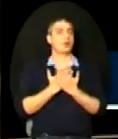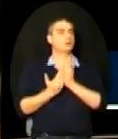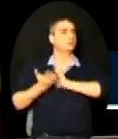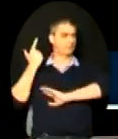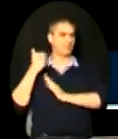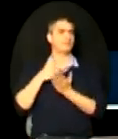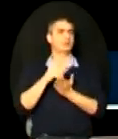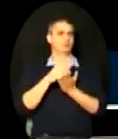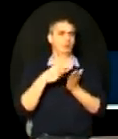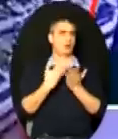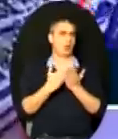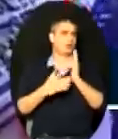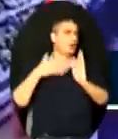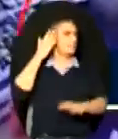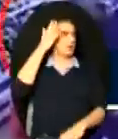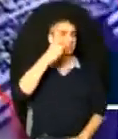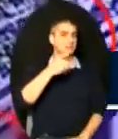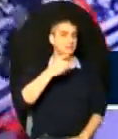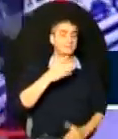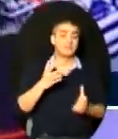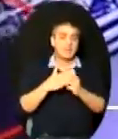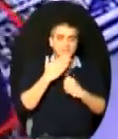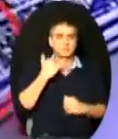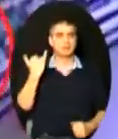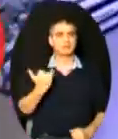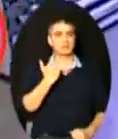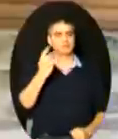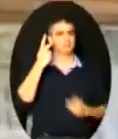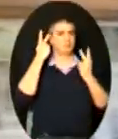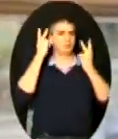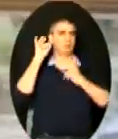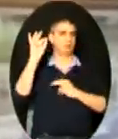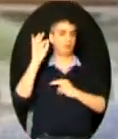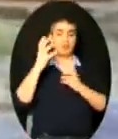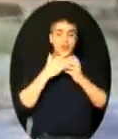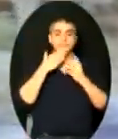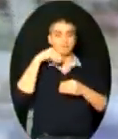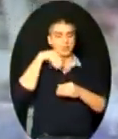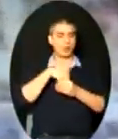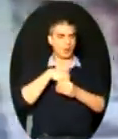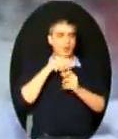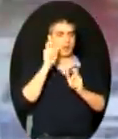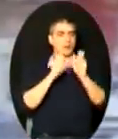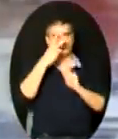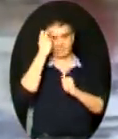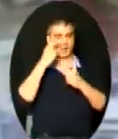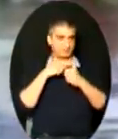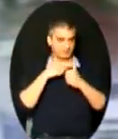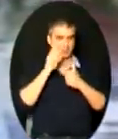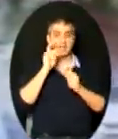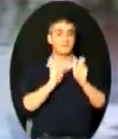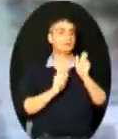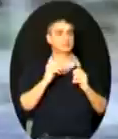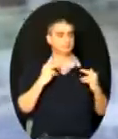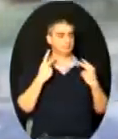וגם ימשיך להוכיח בעזרת השם בעתיד, שעם ישראל תמיד הוא לנגד עיניו. עם ישראל כולל בתוכו גם אוכלוסייה ערבית, גם